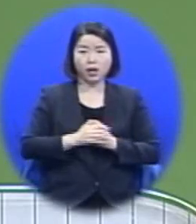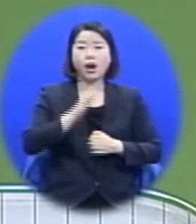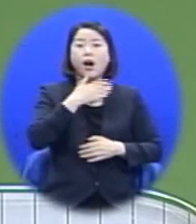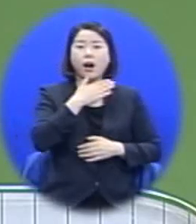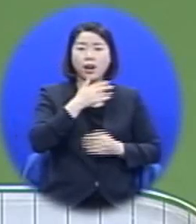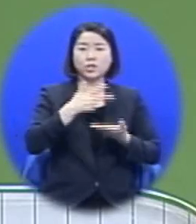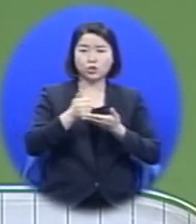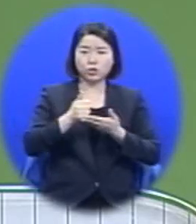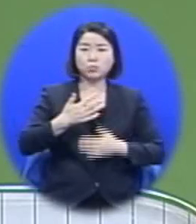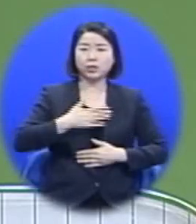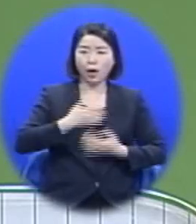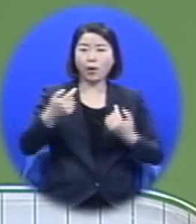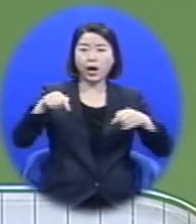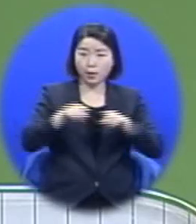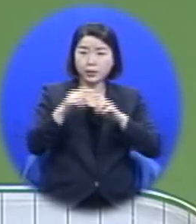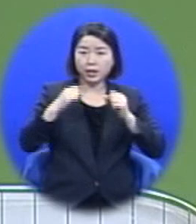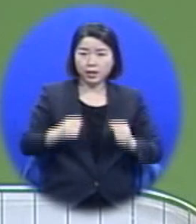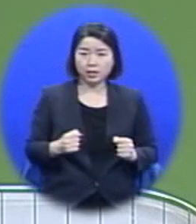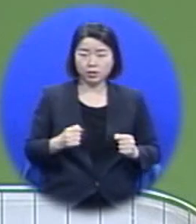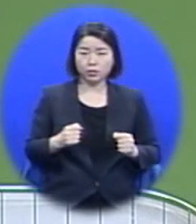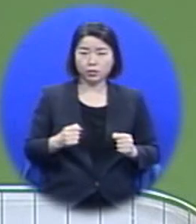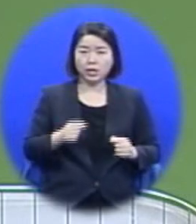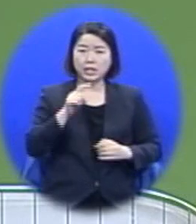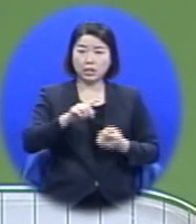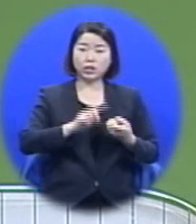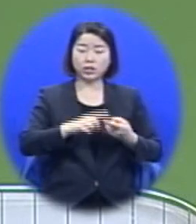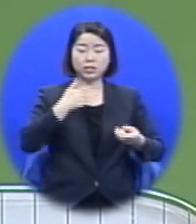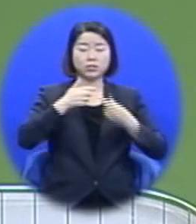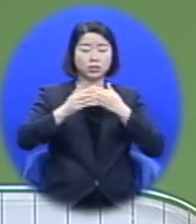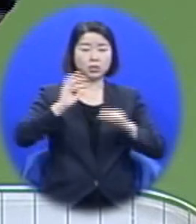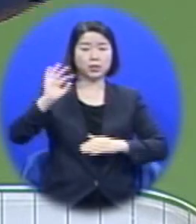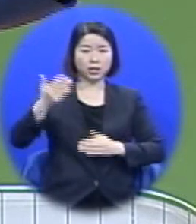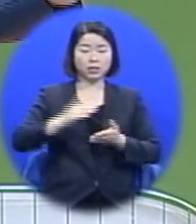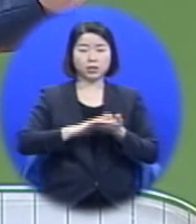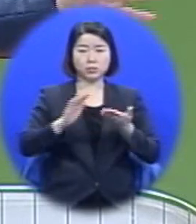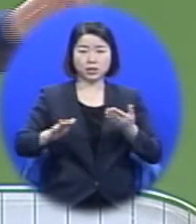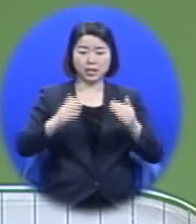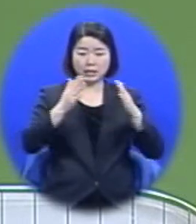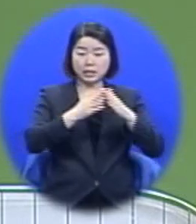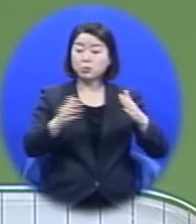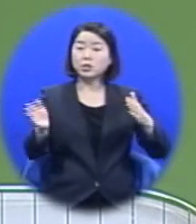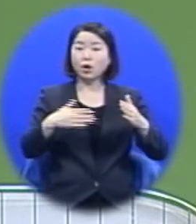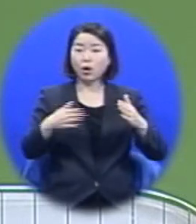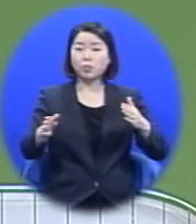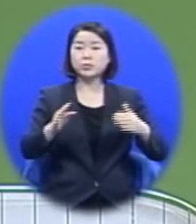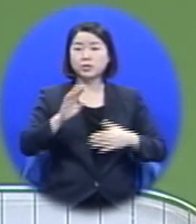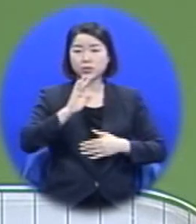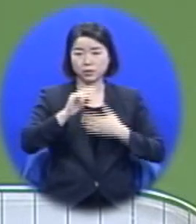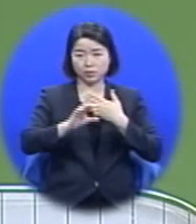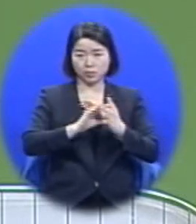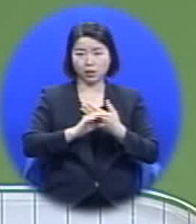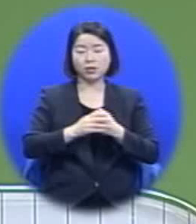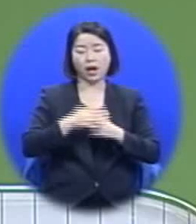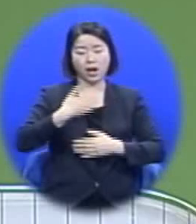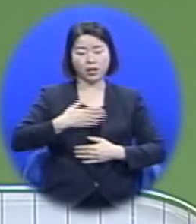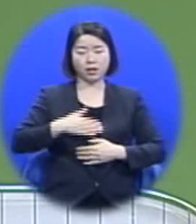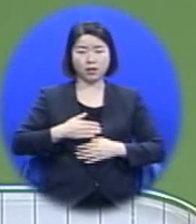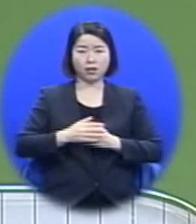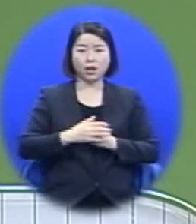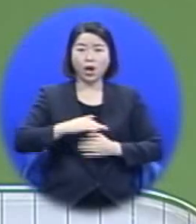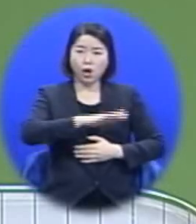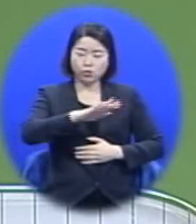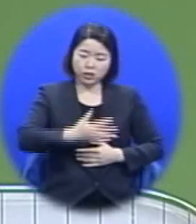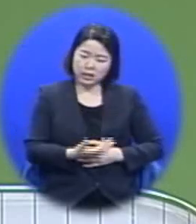주님은 나와 같이 계시 구나 그걸 체험하게 돼요 집이 없어 보면 알게 되요 우리는